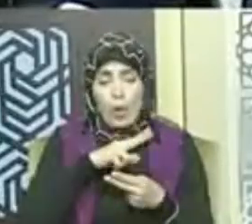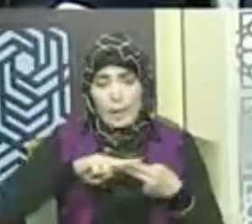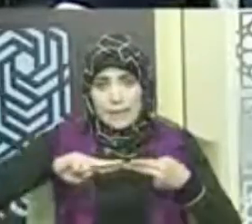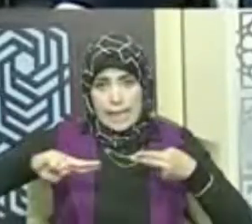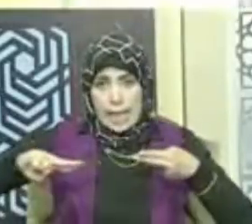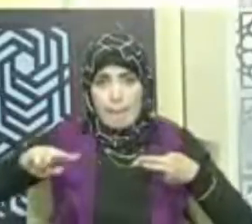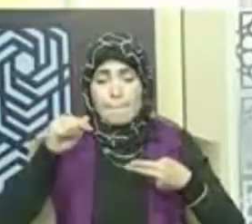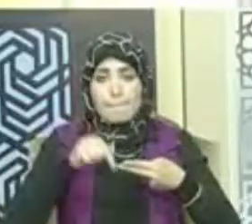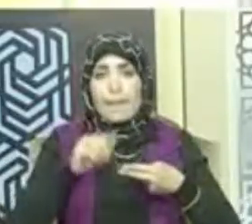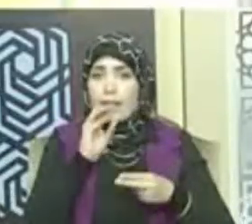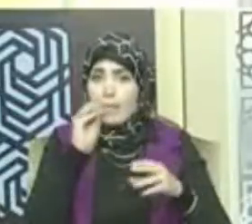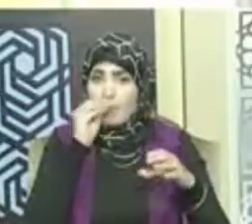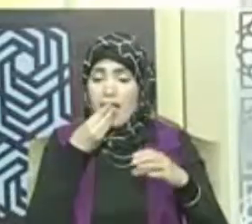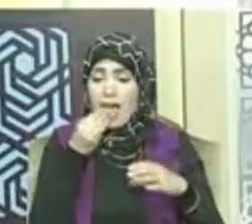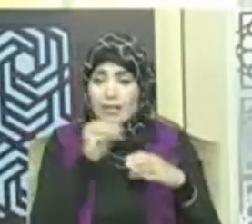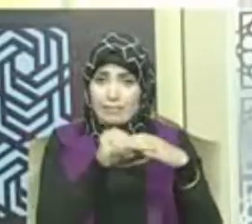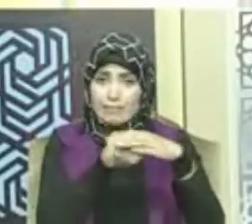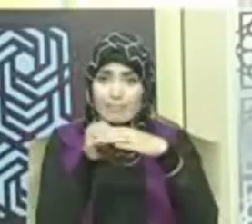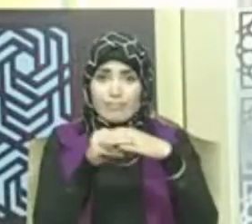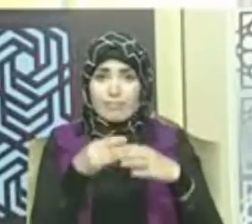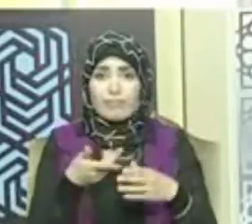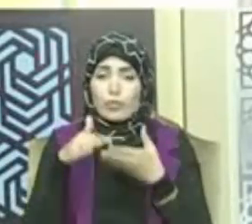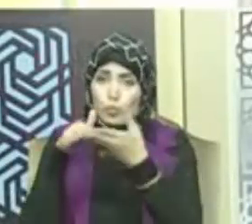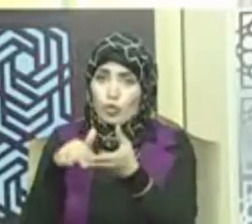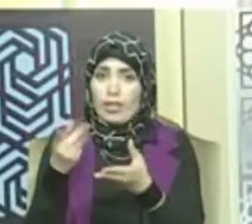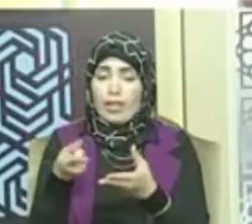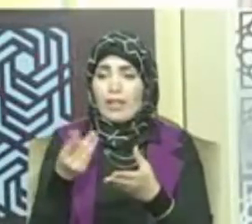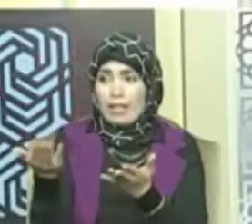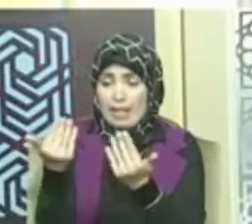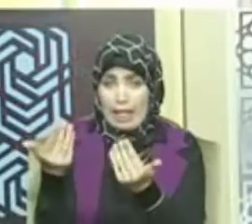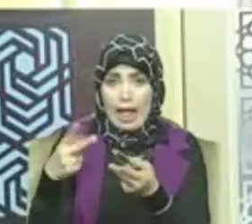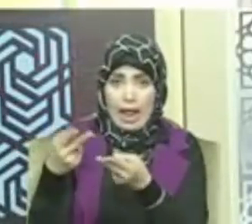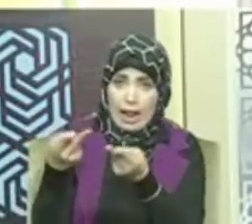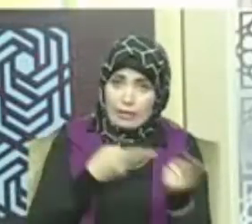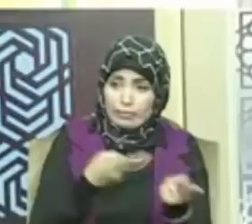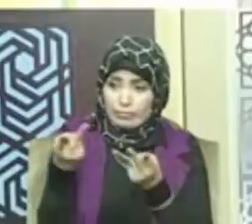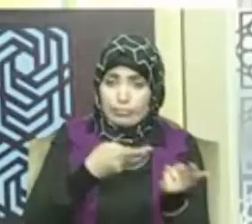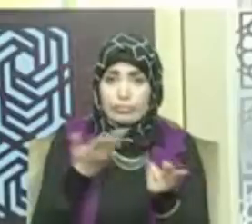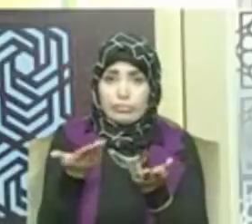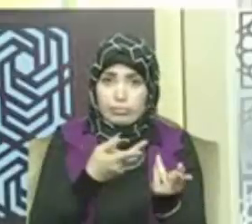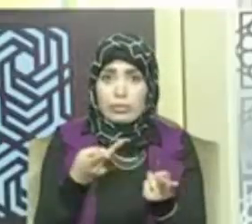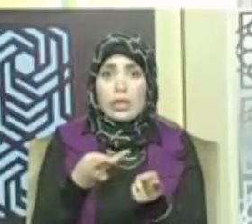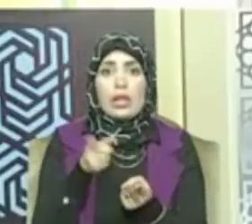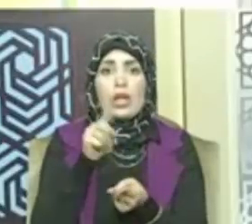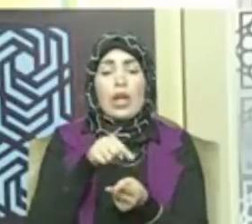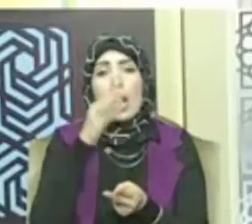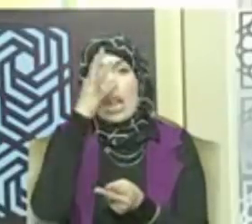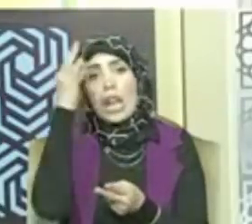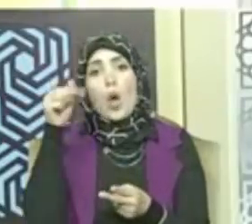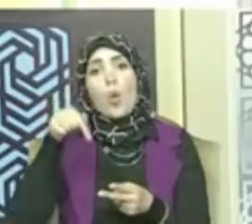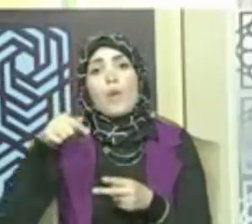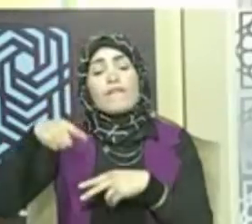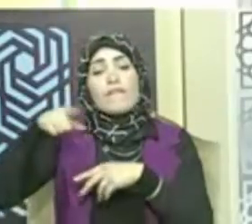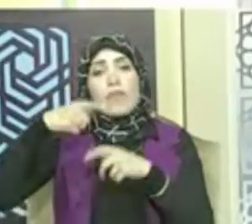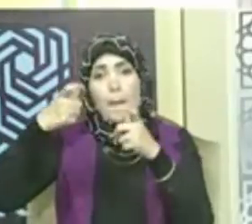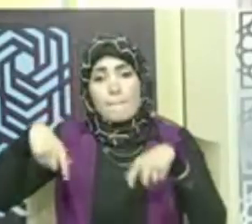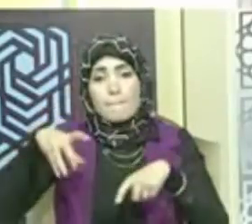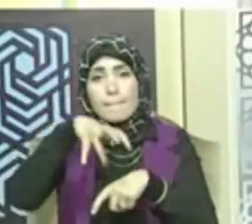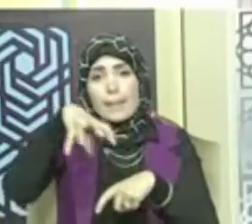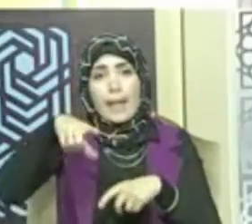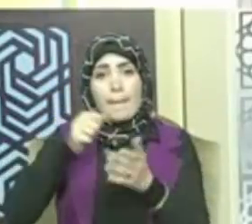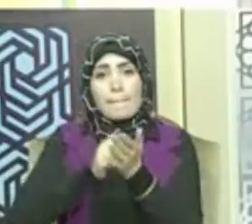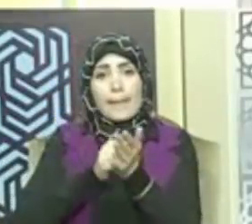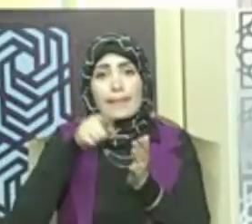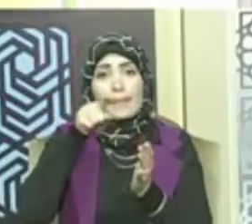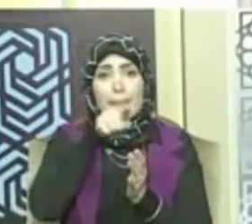فأطعموا الطعام. فإن استطعت ألا يأتي رمضان وفي حيك أو منطقتك أو